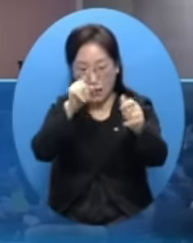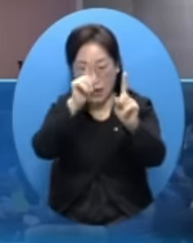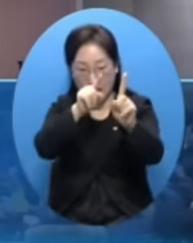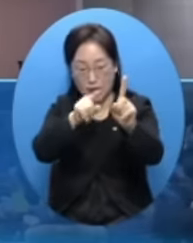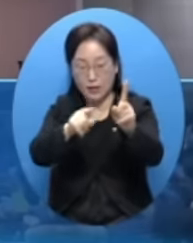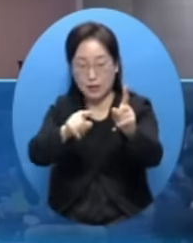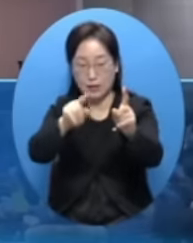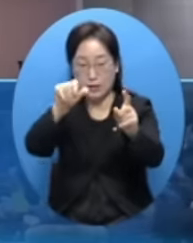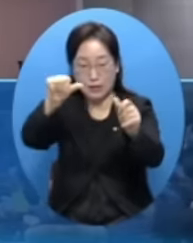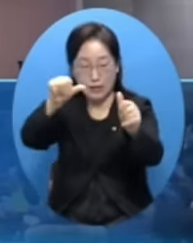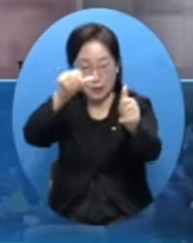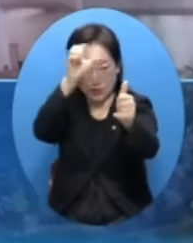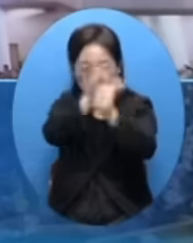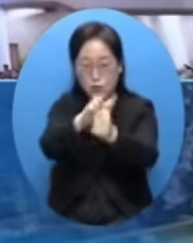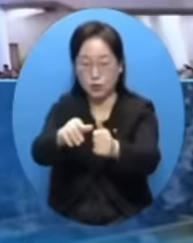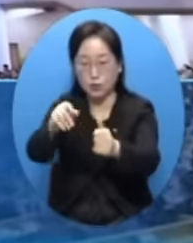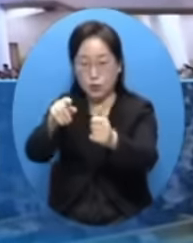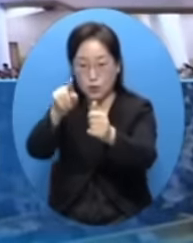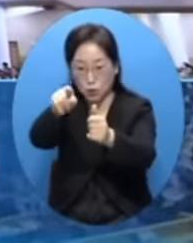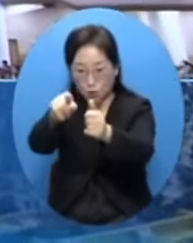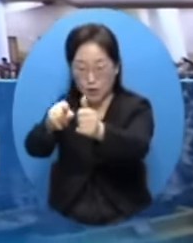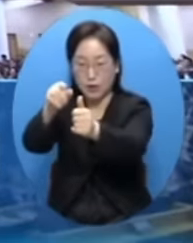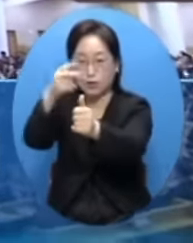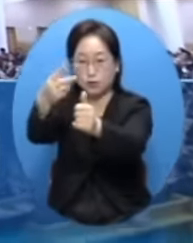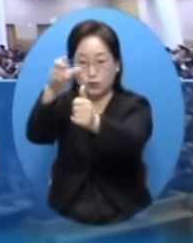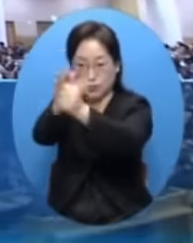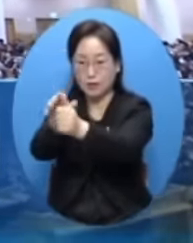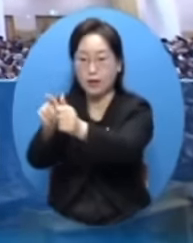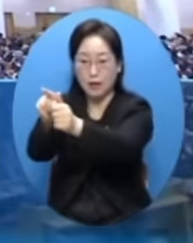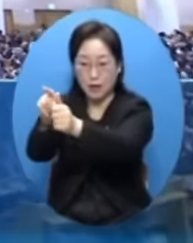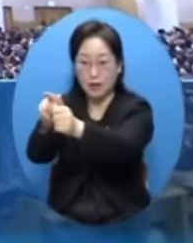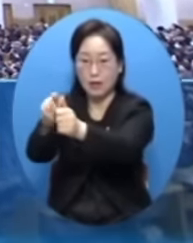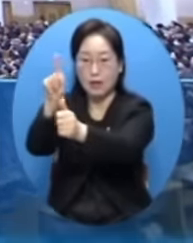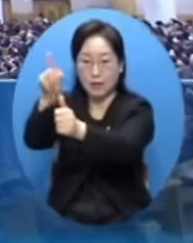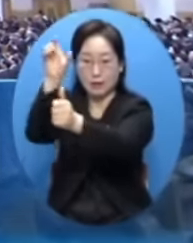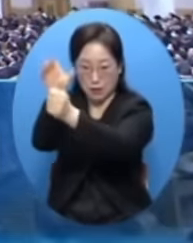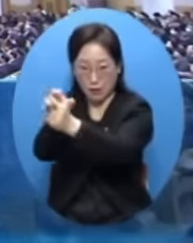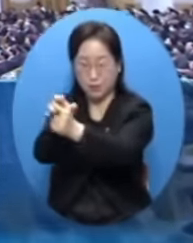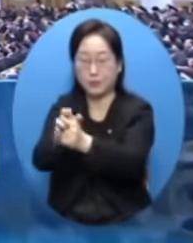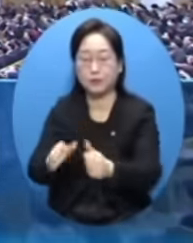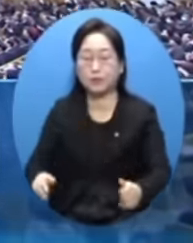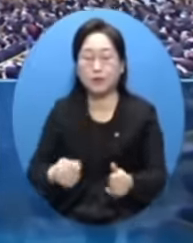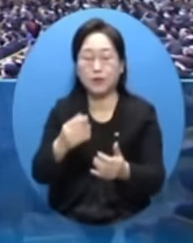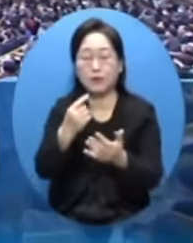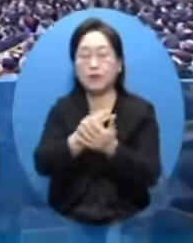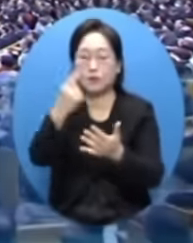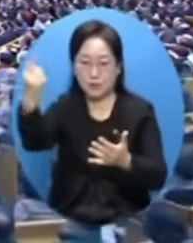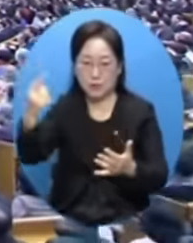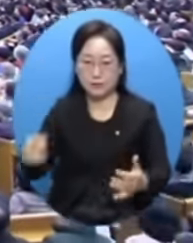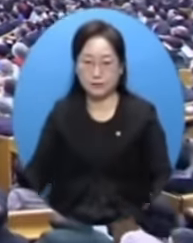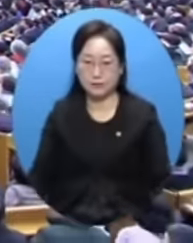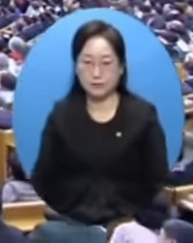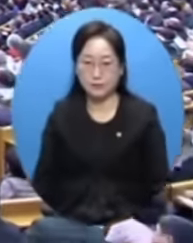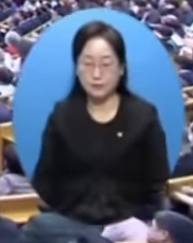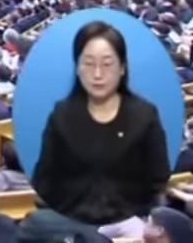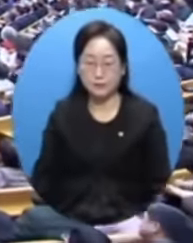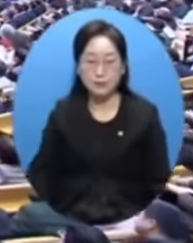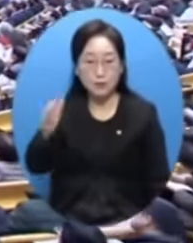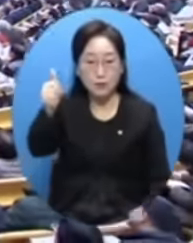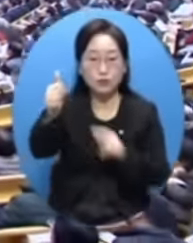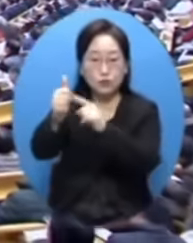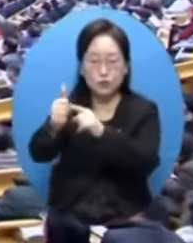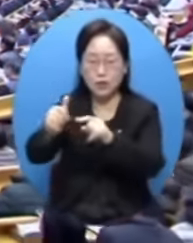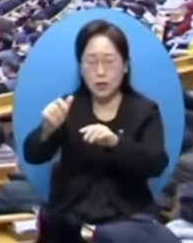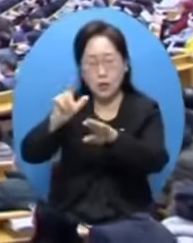달란트를 한 사람에게는 두 달란트를 한 사람에게는 한 달란트를 주고 떠났더니 성경은 말씀합니다 주인이